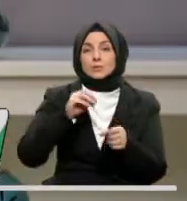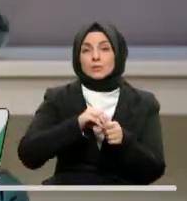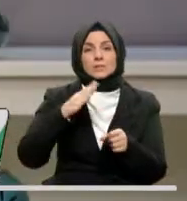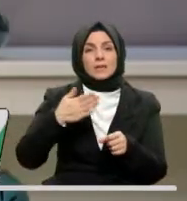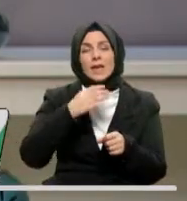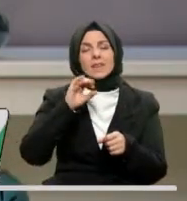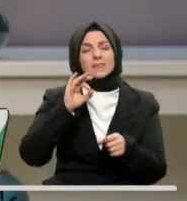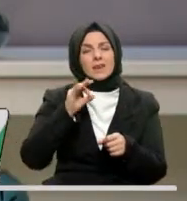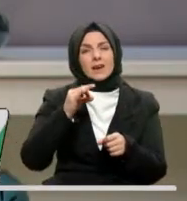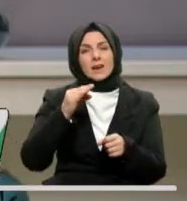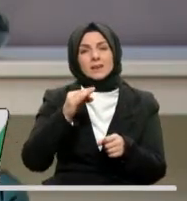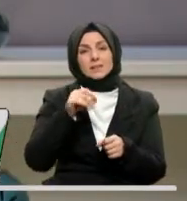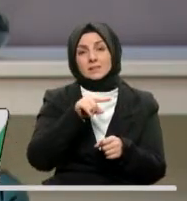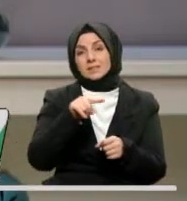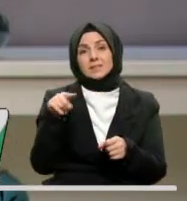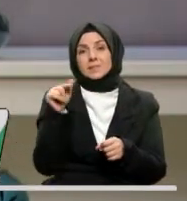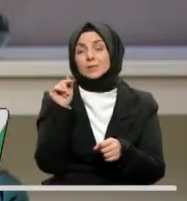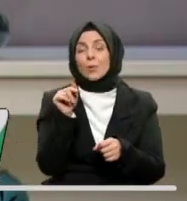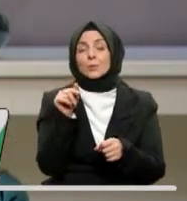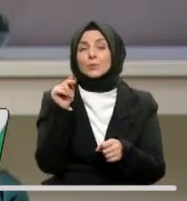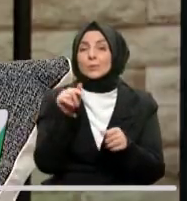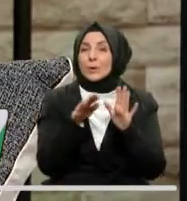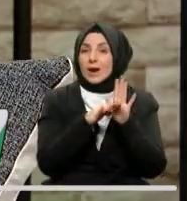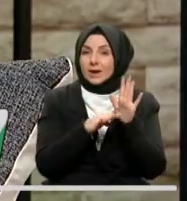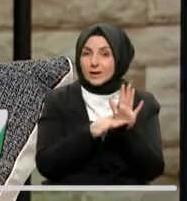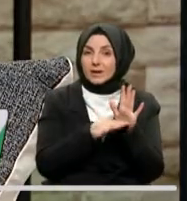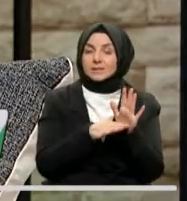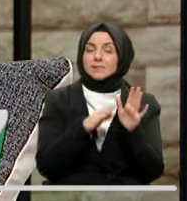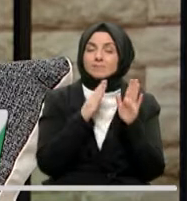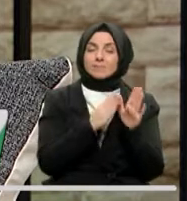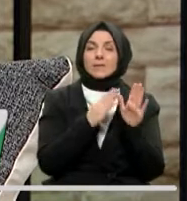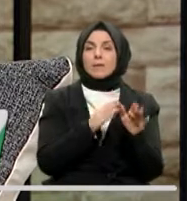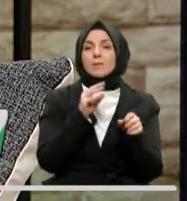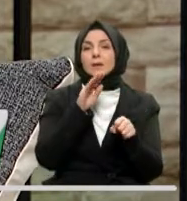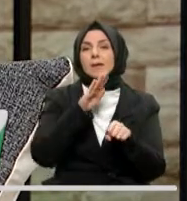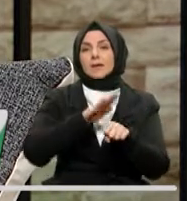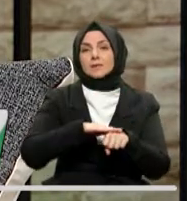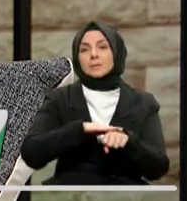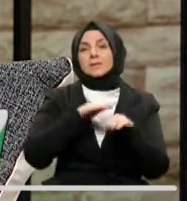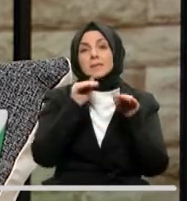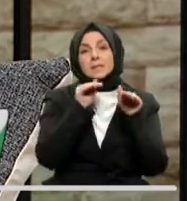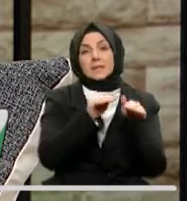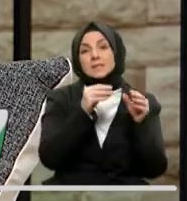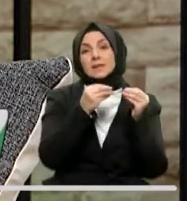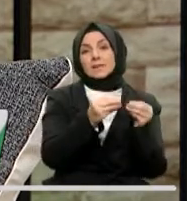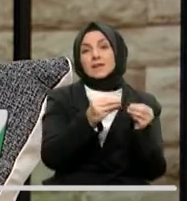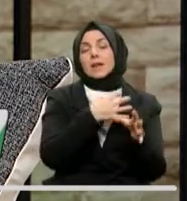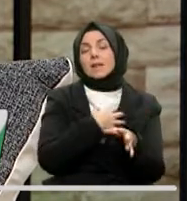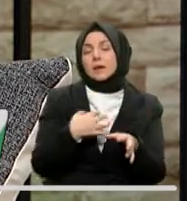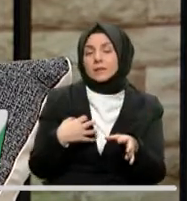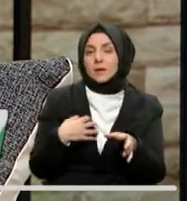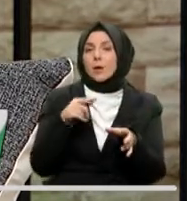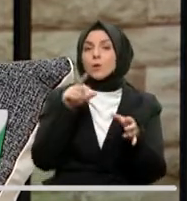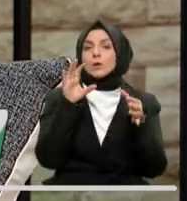gelmesine vesile olan Onun bu hayatta hayatını sürdürebilmesi ne destek sağlayan kişi Sizsiniz kurduğu